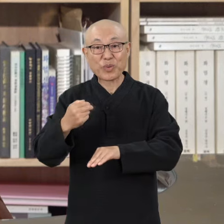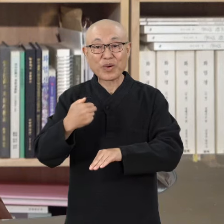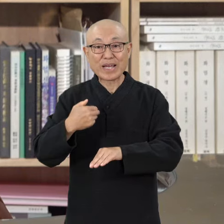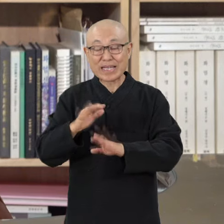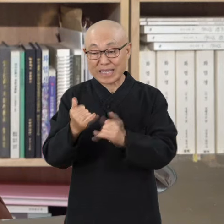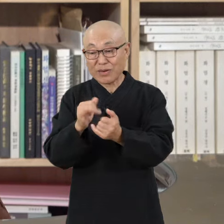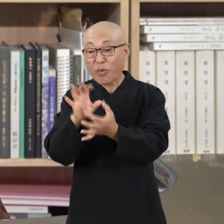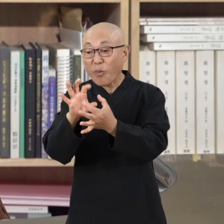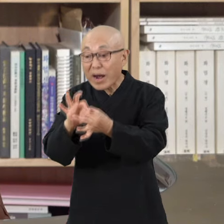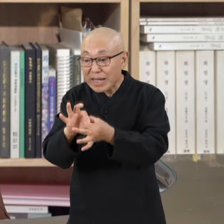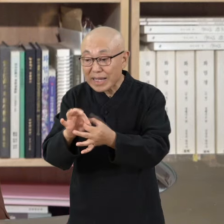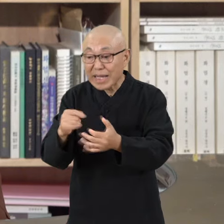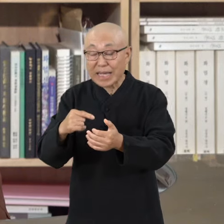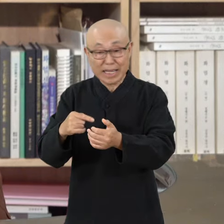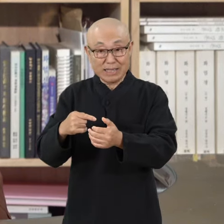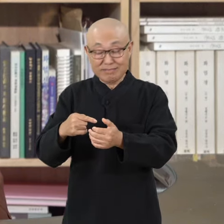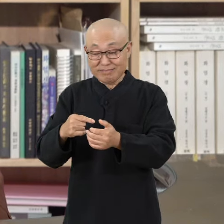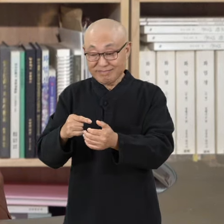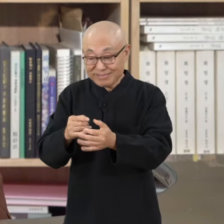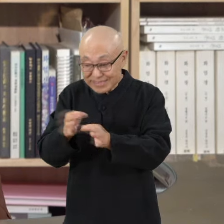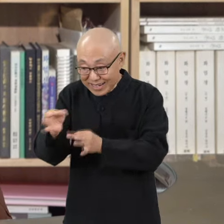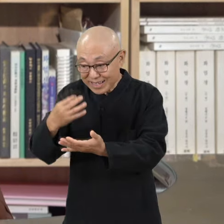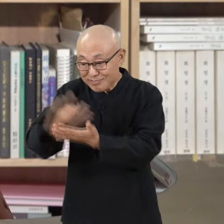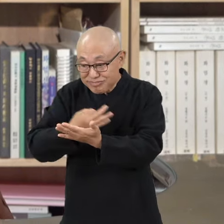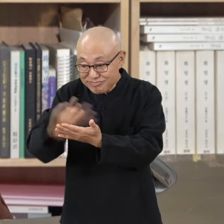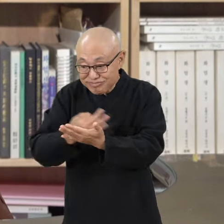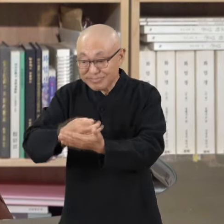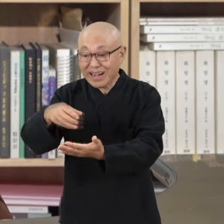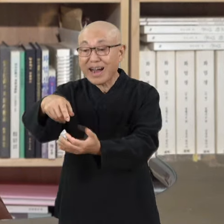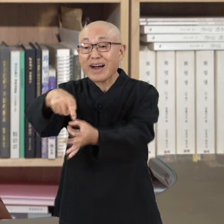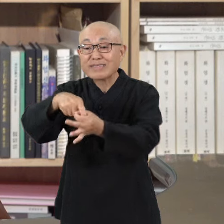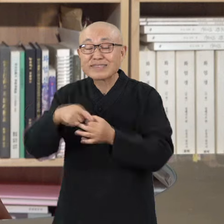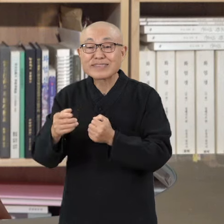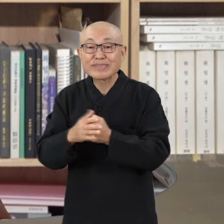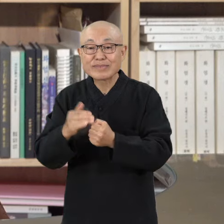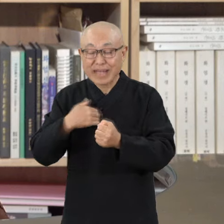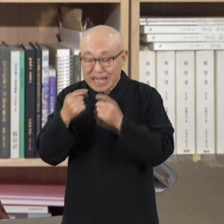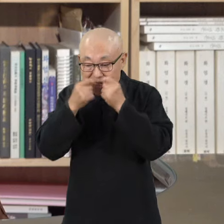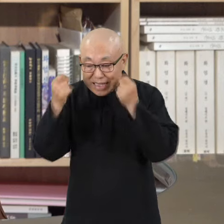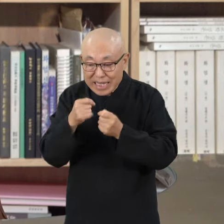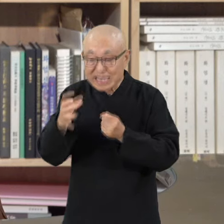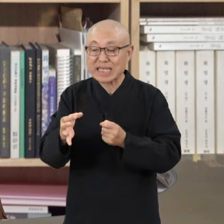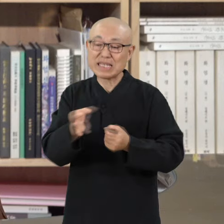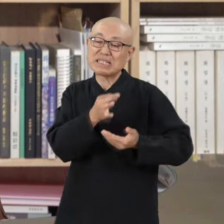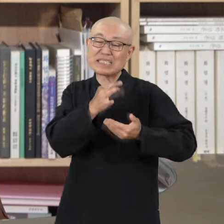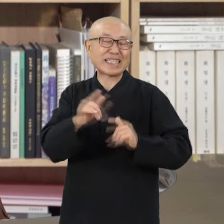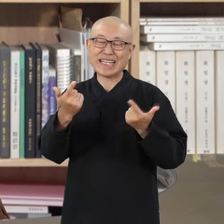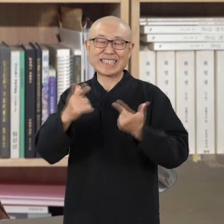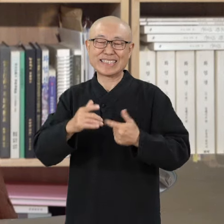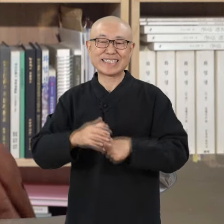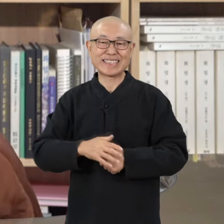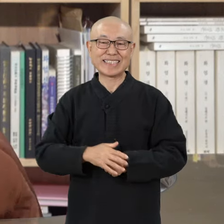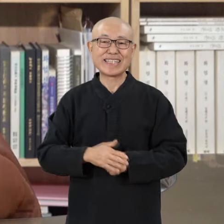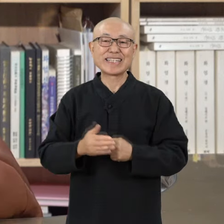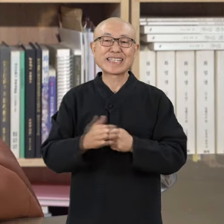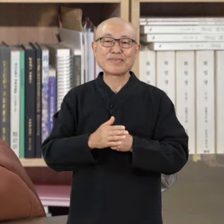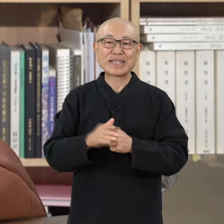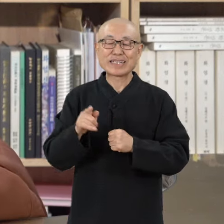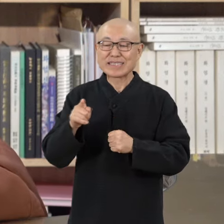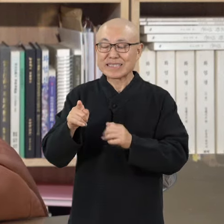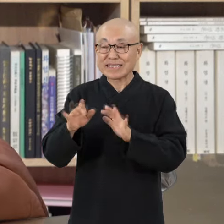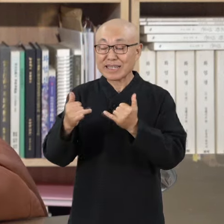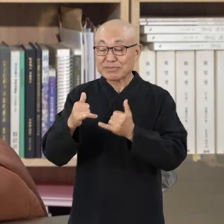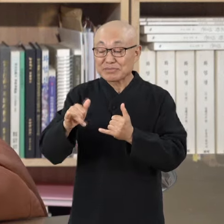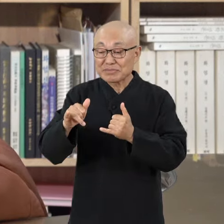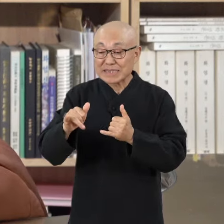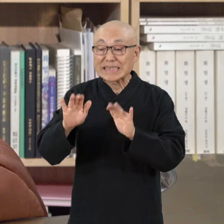사람하고 관계 속에서 얻어진 거기 때문에 내 자신 개인의 것도 아닙니다 그래서 이제 그 사람들이